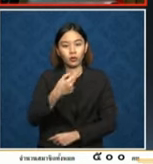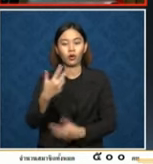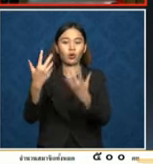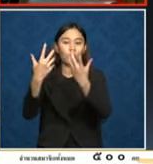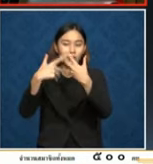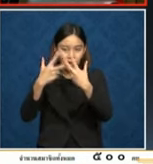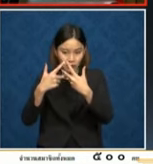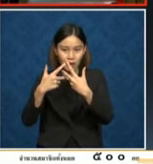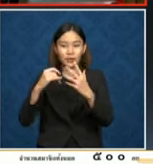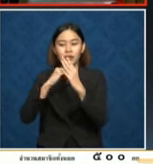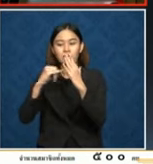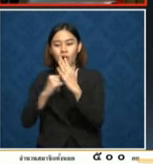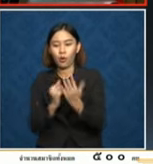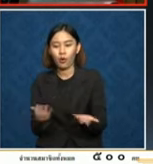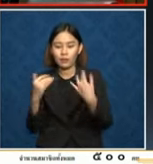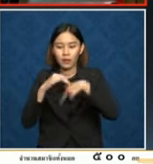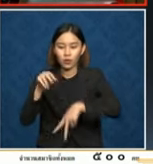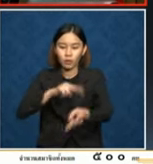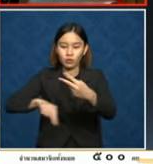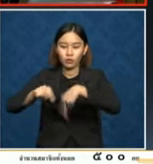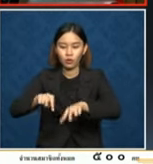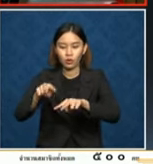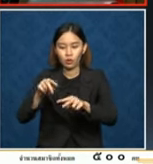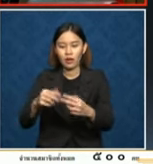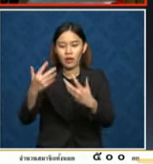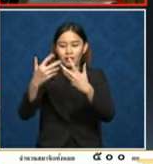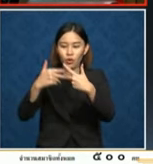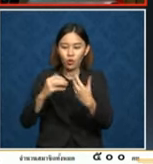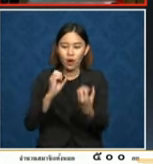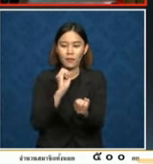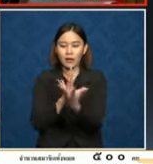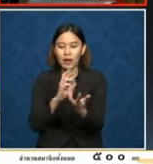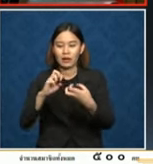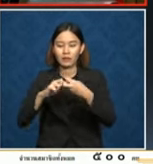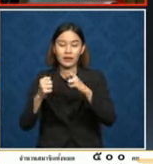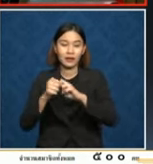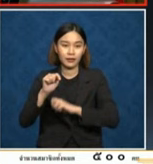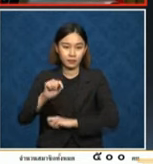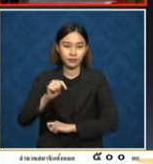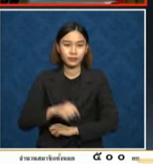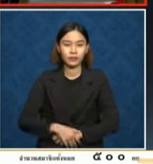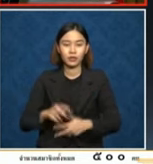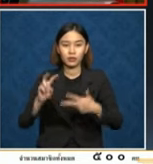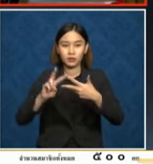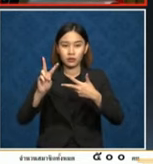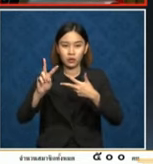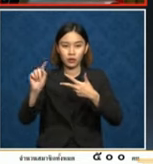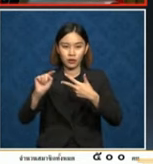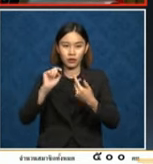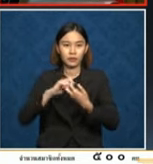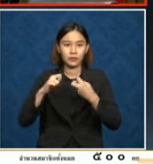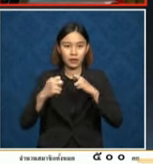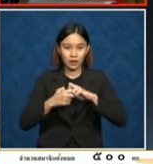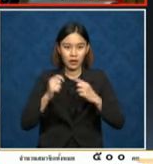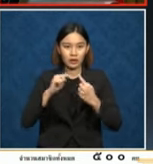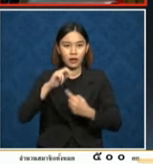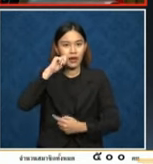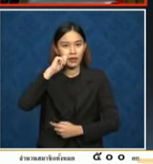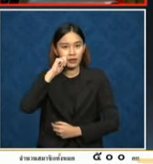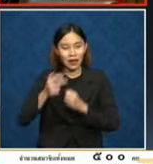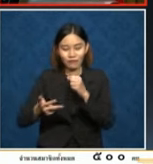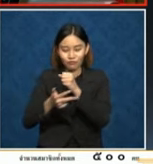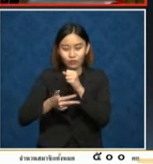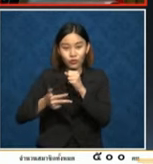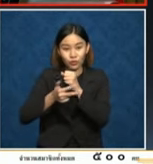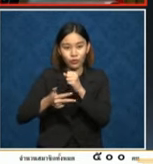รรมและจังหวัดเข้าตรวจสอบโรงงานที่ก่อความรำคาญและเดือดร้อนนี้ด้วยครับ2ครับปัญหาน้ำท่อมขาย